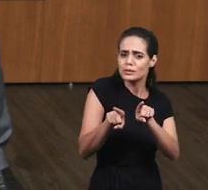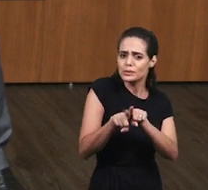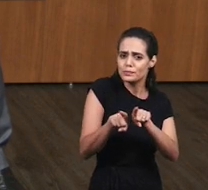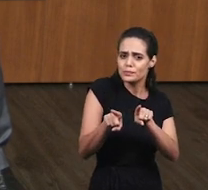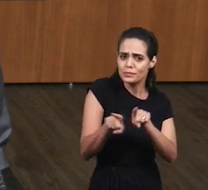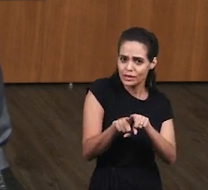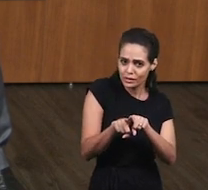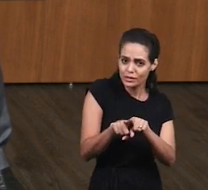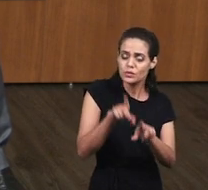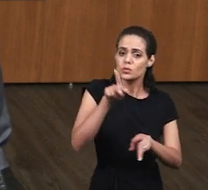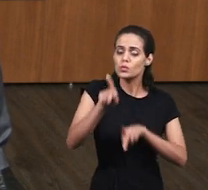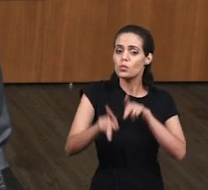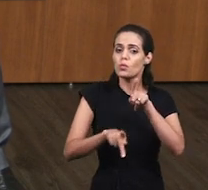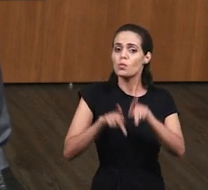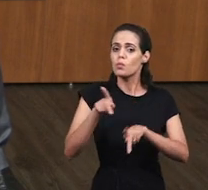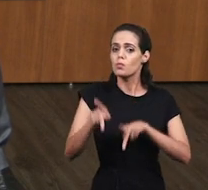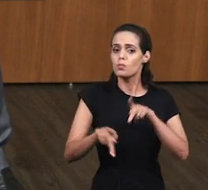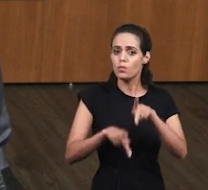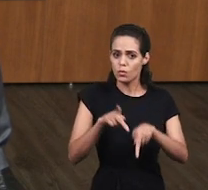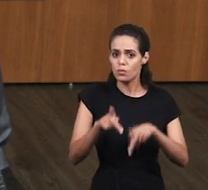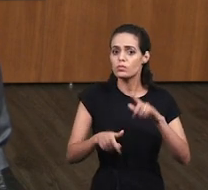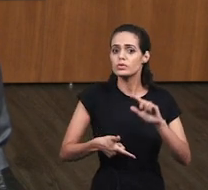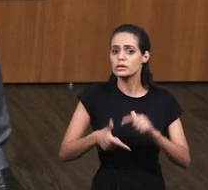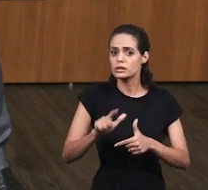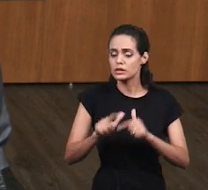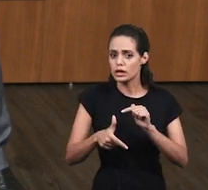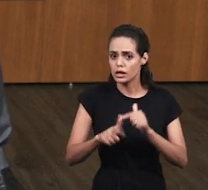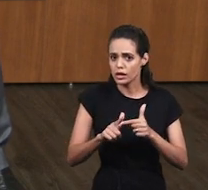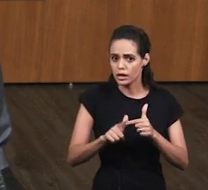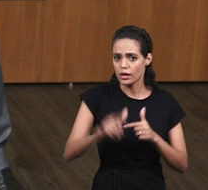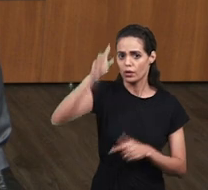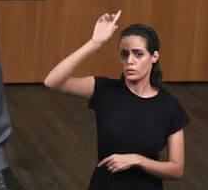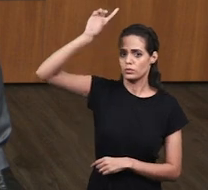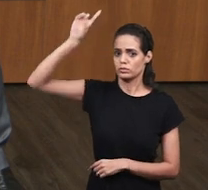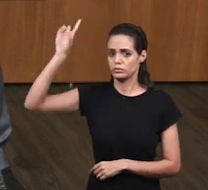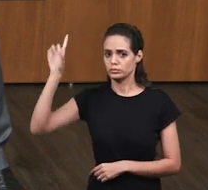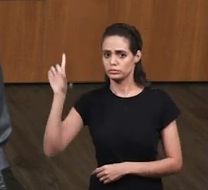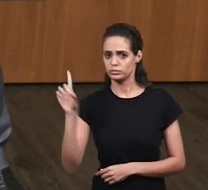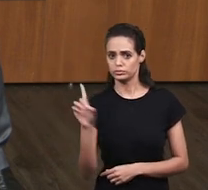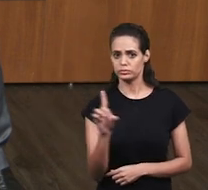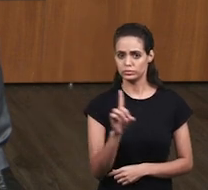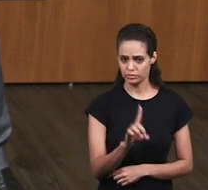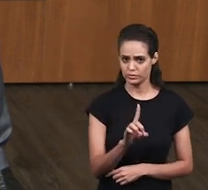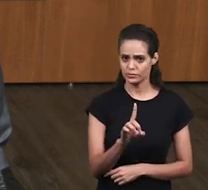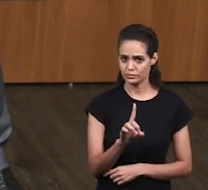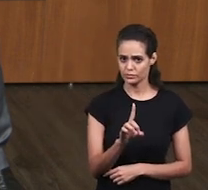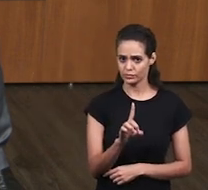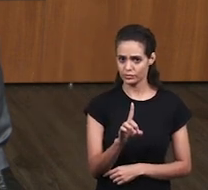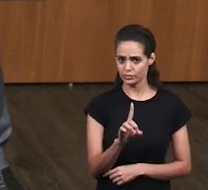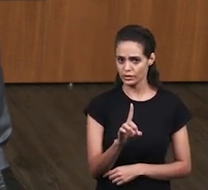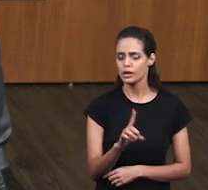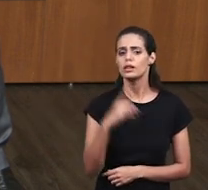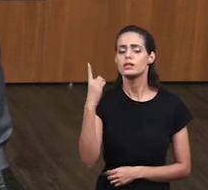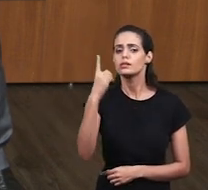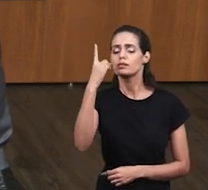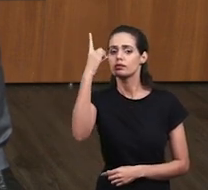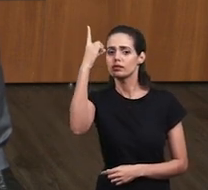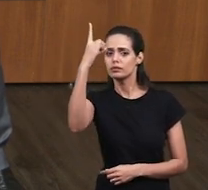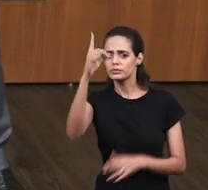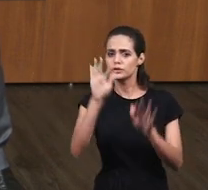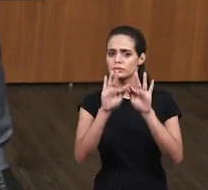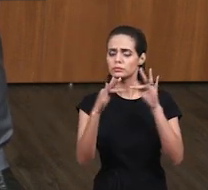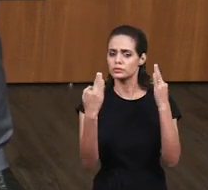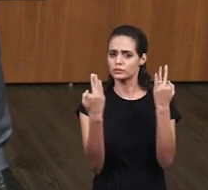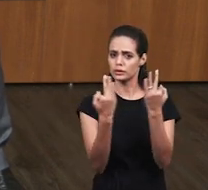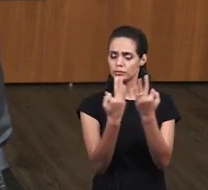et établir un royaume éternel. Fils de Jessé, David venait d'une famille de 8 frères. quand